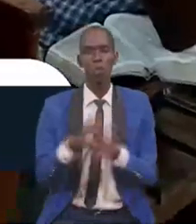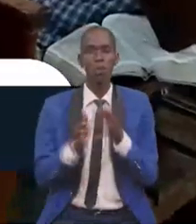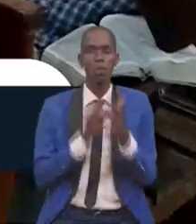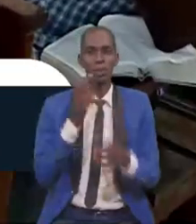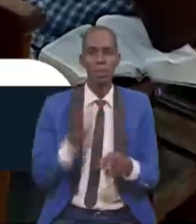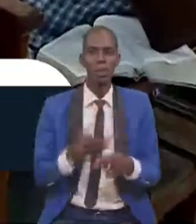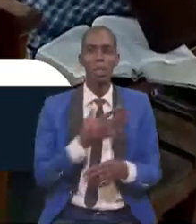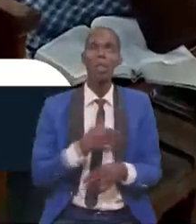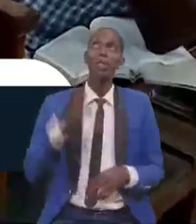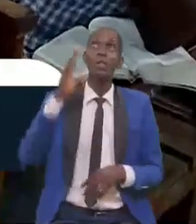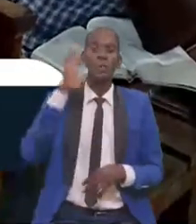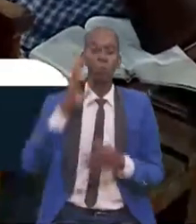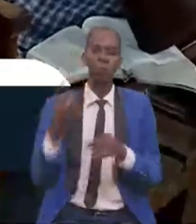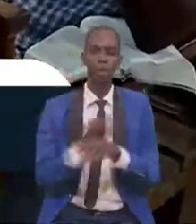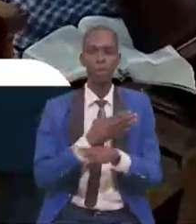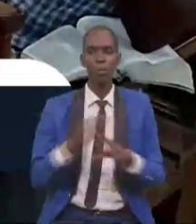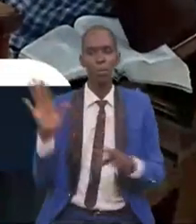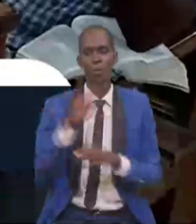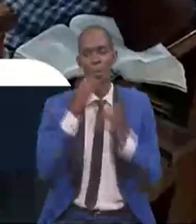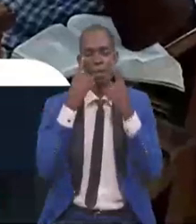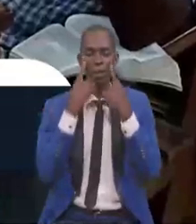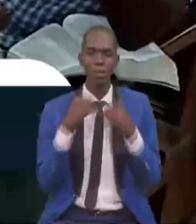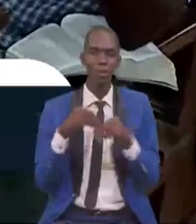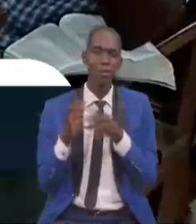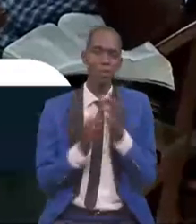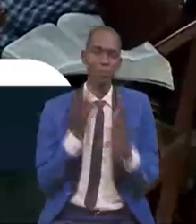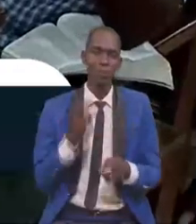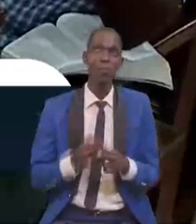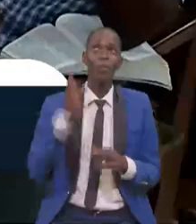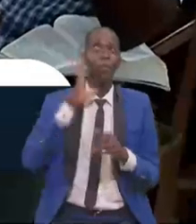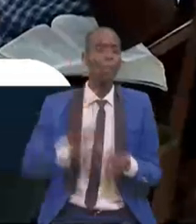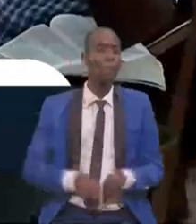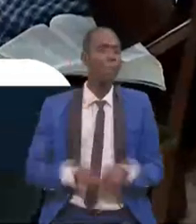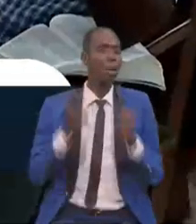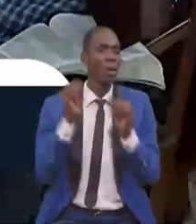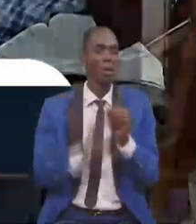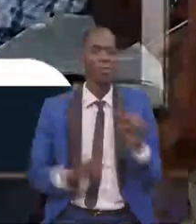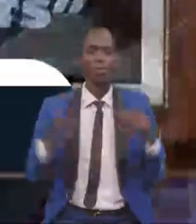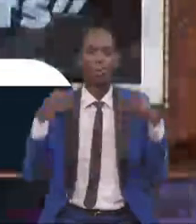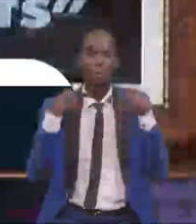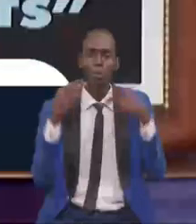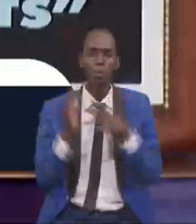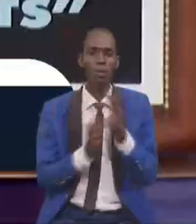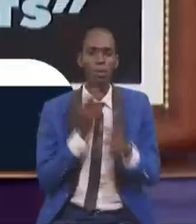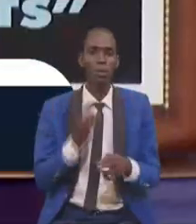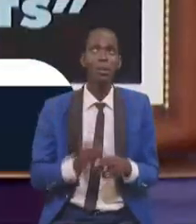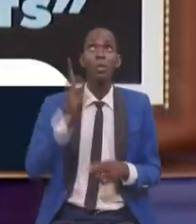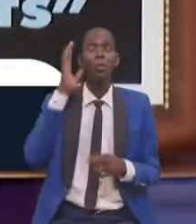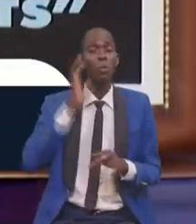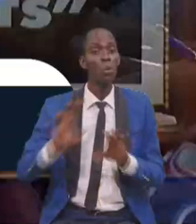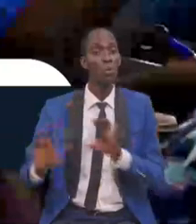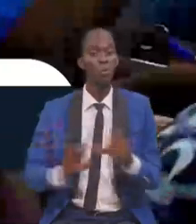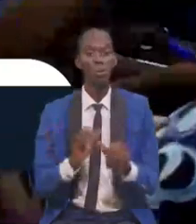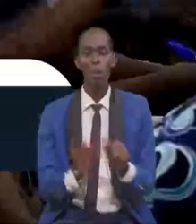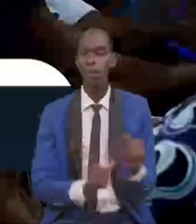va essuyer toutes vos larmes. Il va briser tout joug. Il